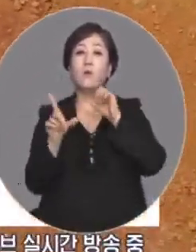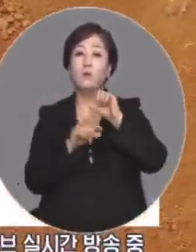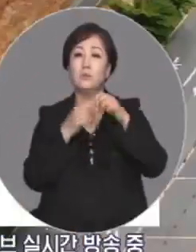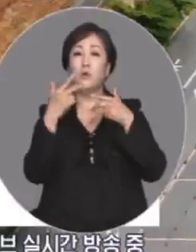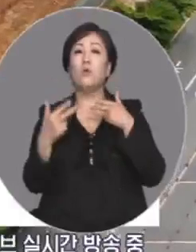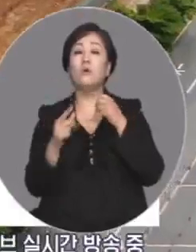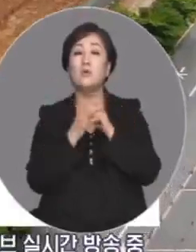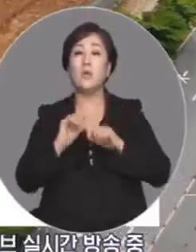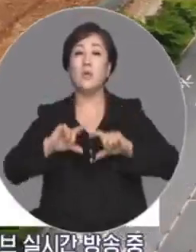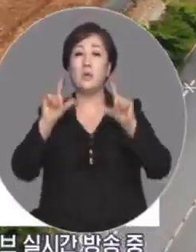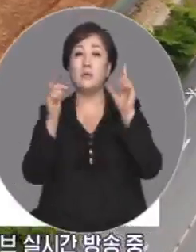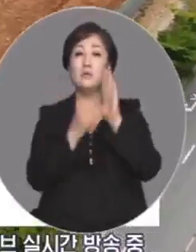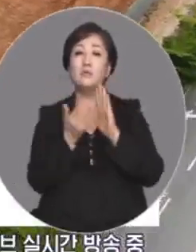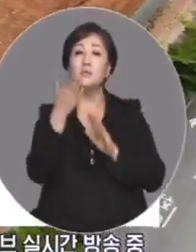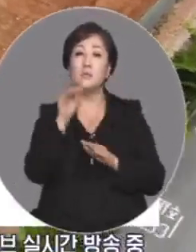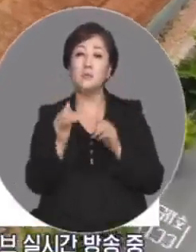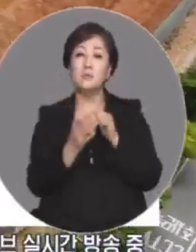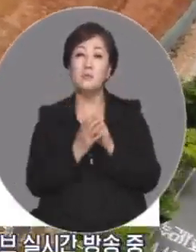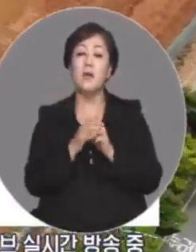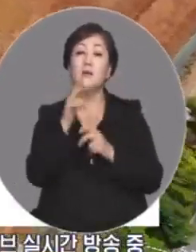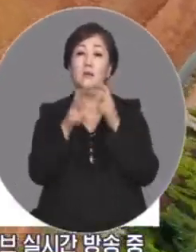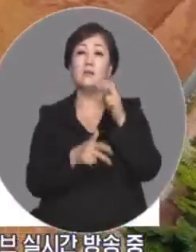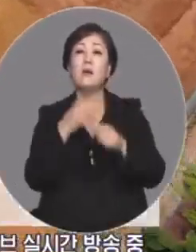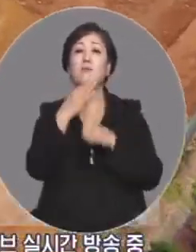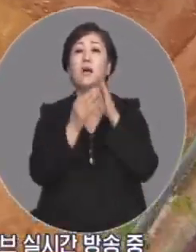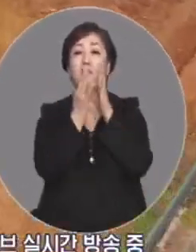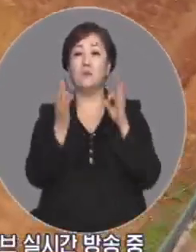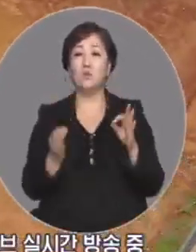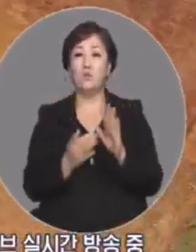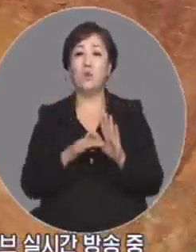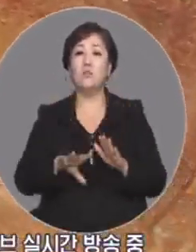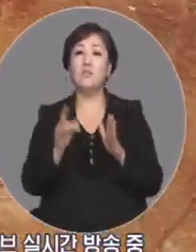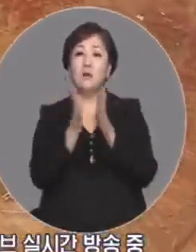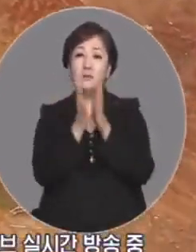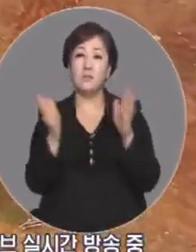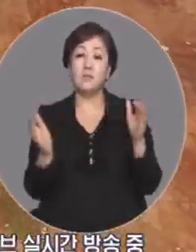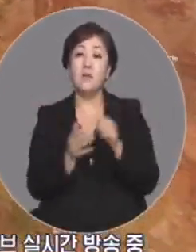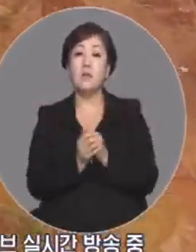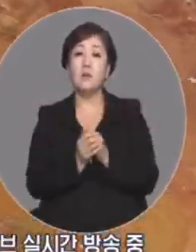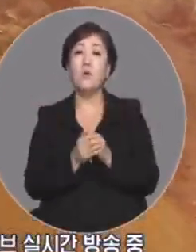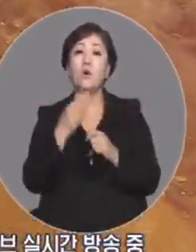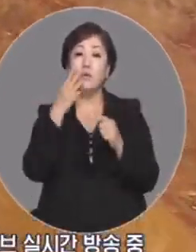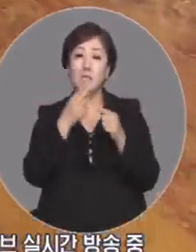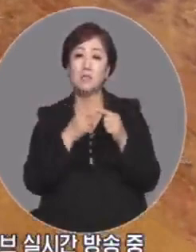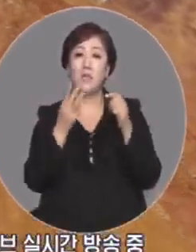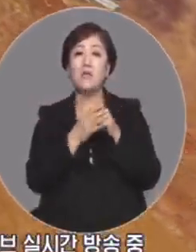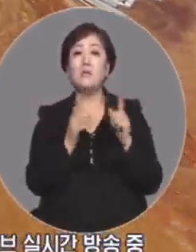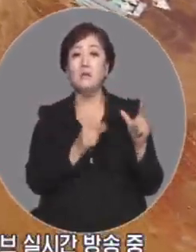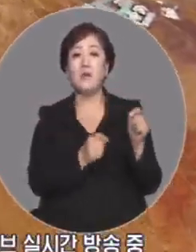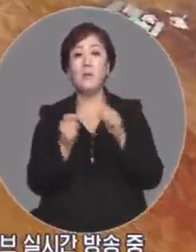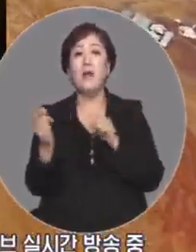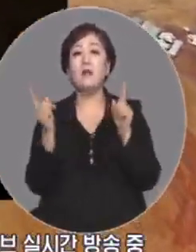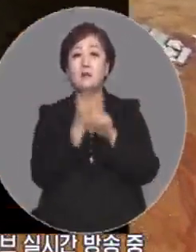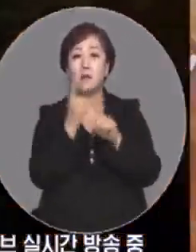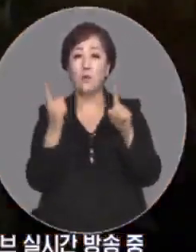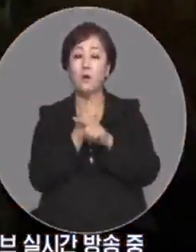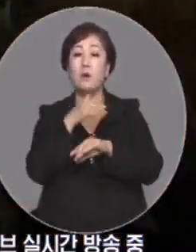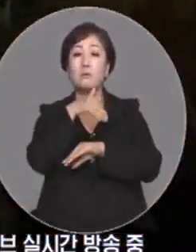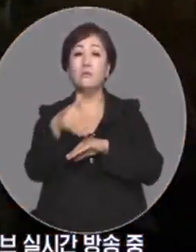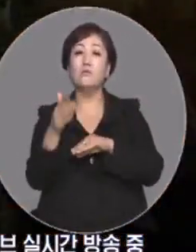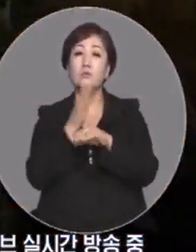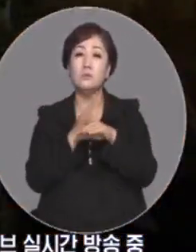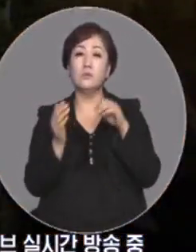5일, 지난 2017년 사업 지정 승인 4년여 만입니다. 그동안 세 차례나 개발 계획안이 바뀌는 우여곡절